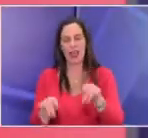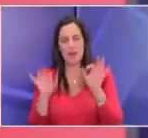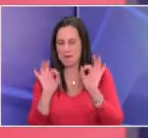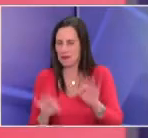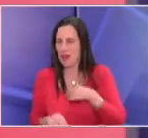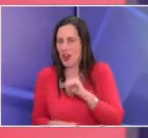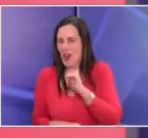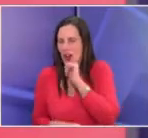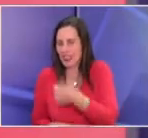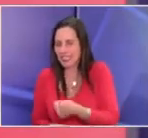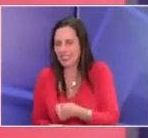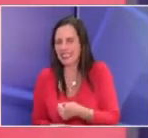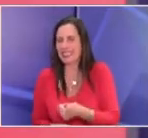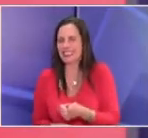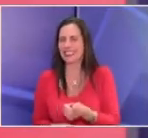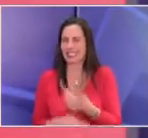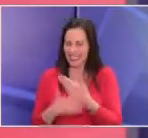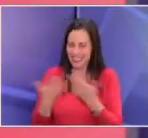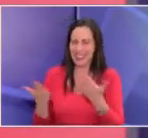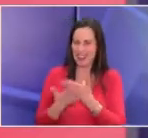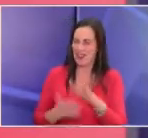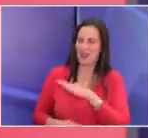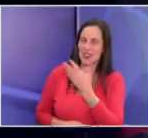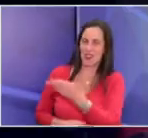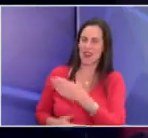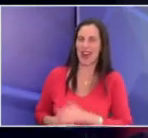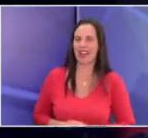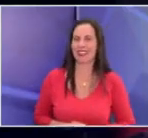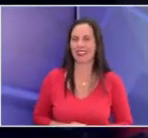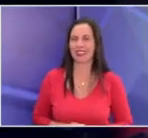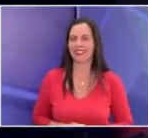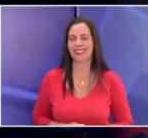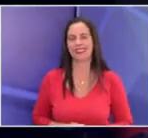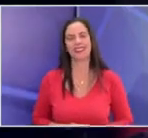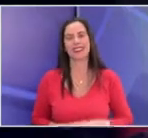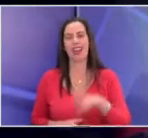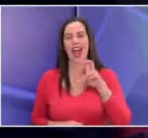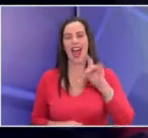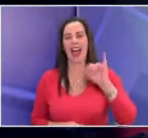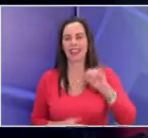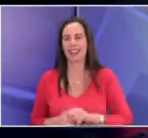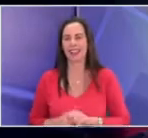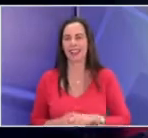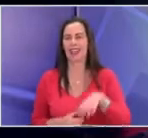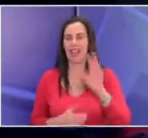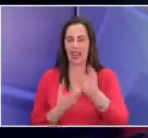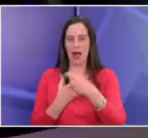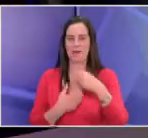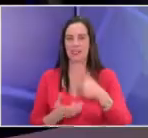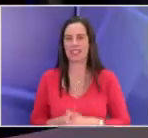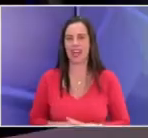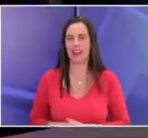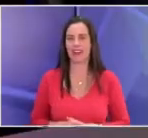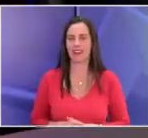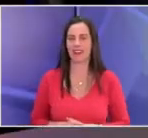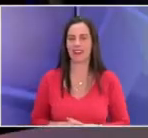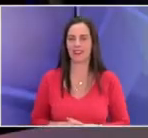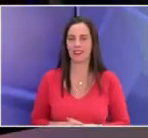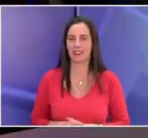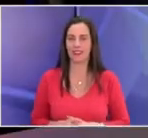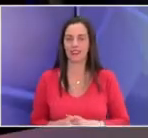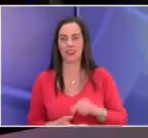אפשר לתרום למען המאבק? אפשר לפנות אלינו. נכון לעכשיו אנחנו מגייסים כספים רק דרך